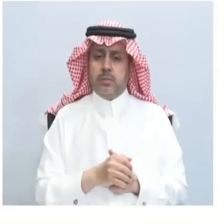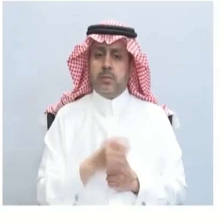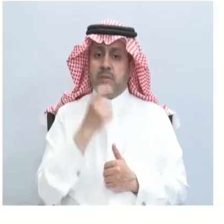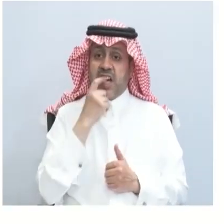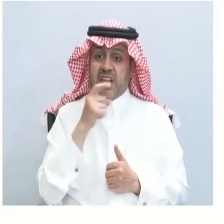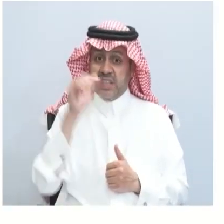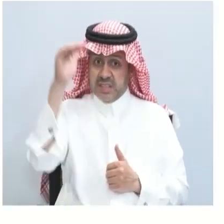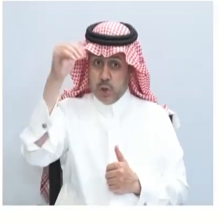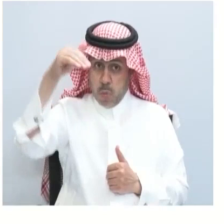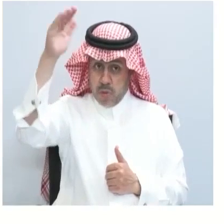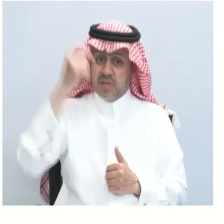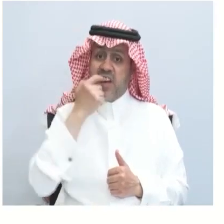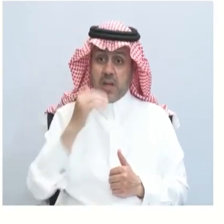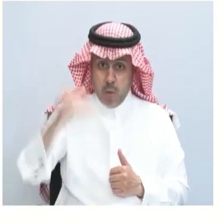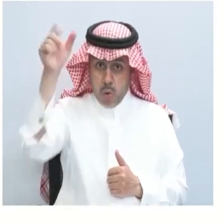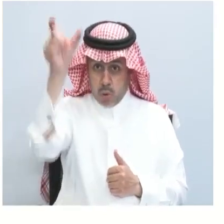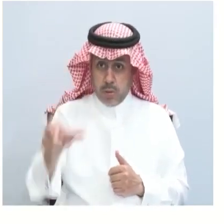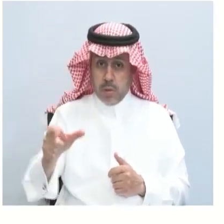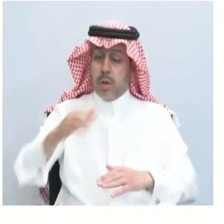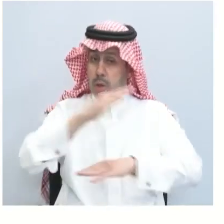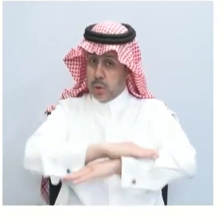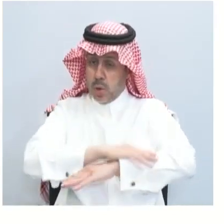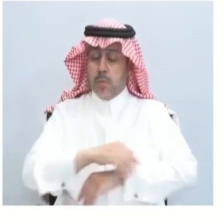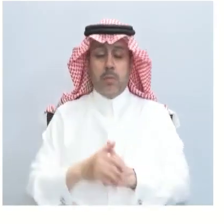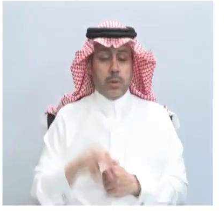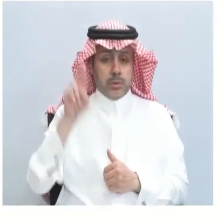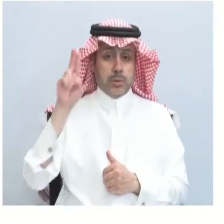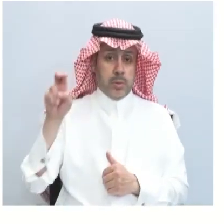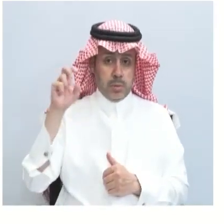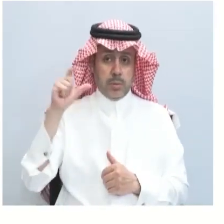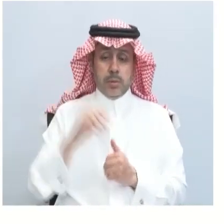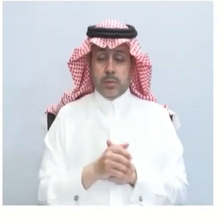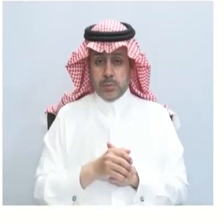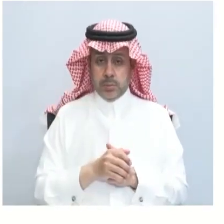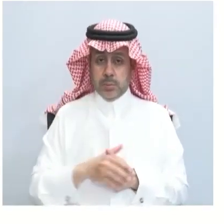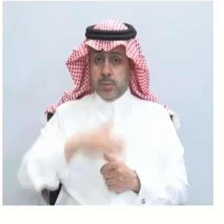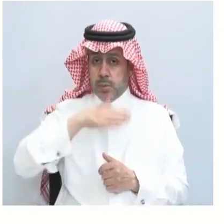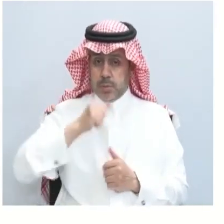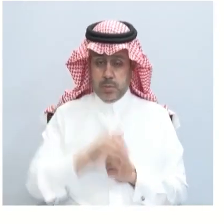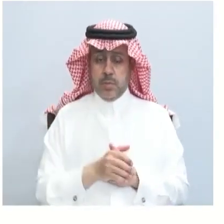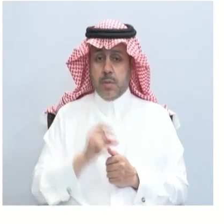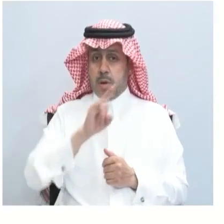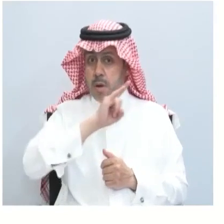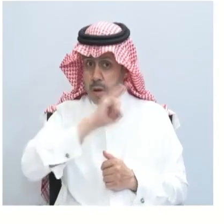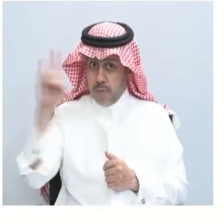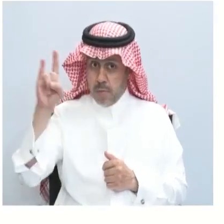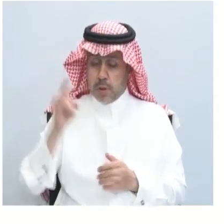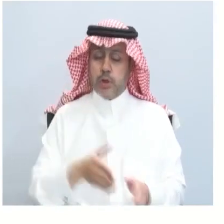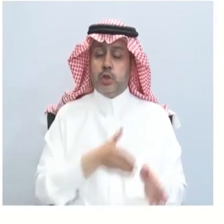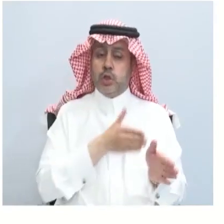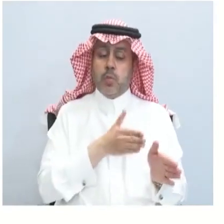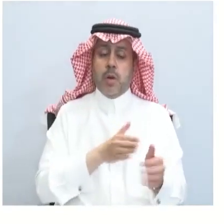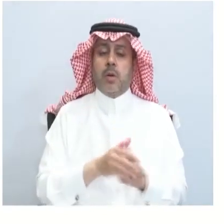حق احترام وحق تقدير ونحذر ان النبي صلى الله عليه وسلم نفى كمال الاتباع ليس